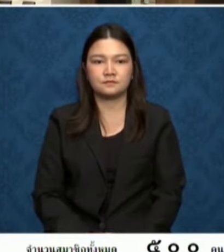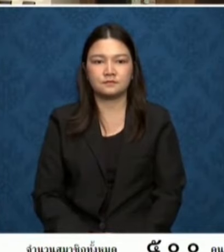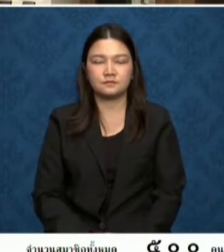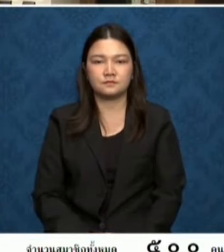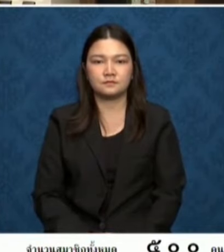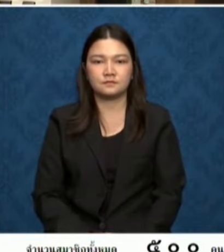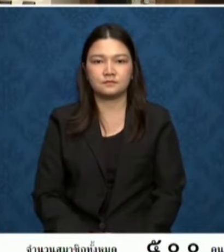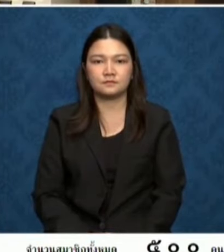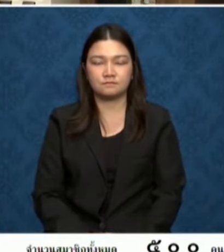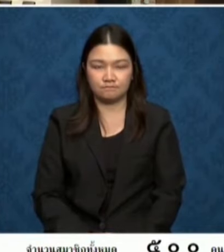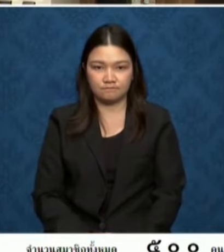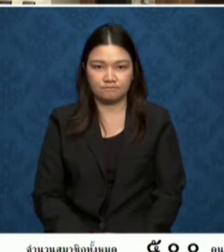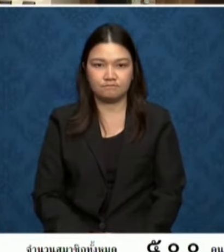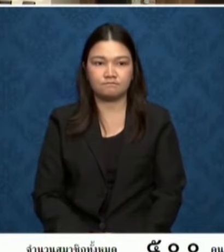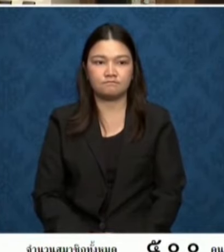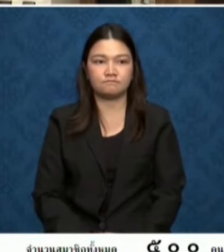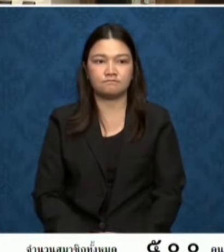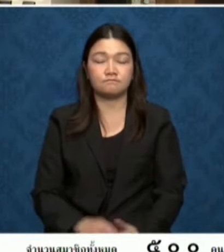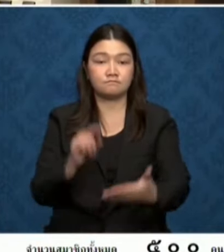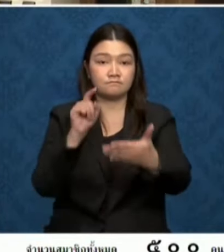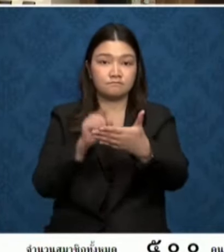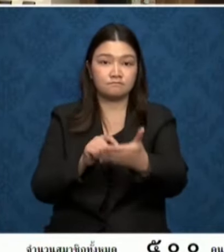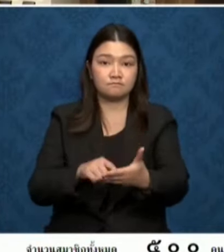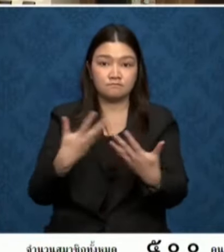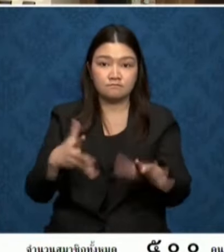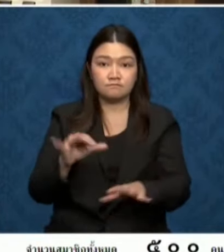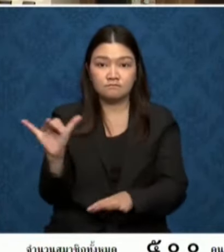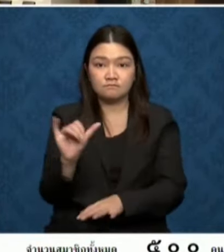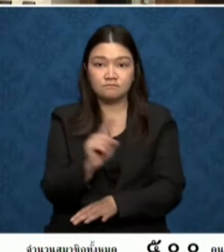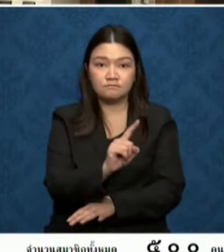กับสมาชิกท่านใดยังไม่ใช้สิทธิ์ไหมครับ